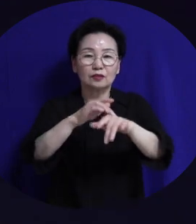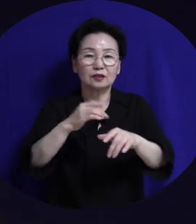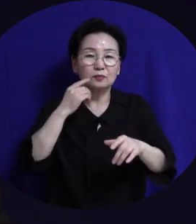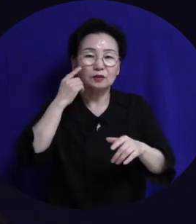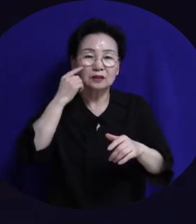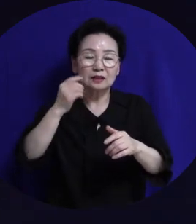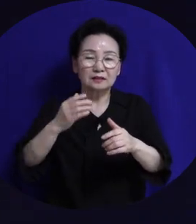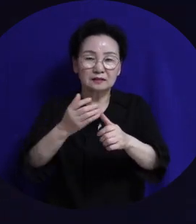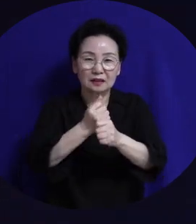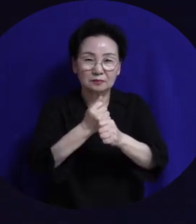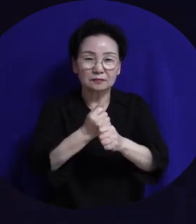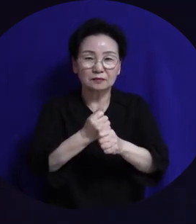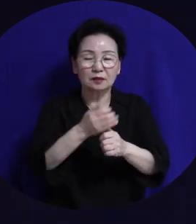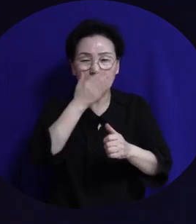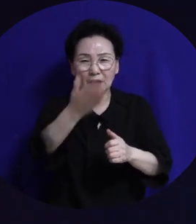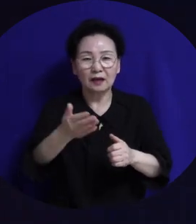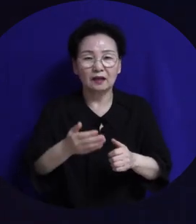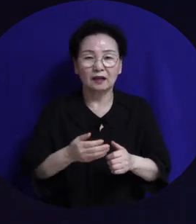있지요.